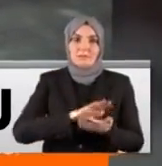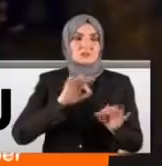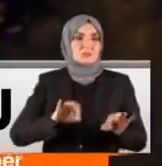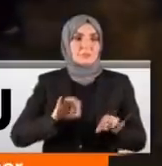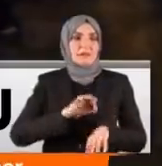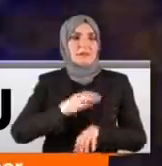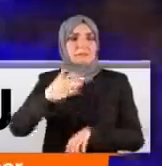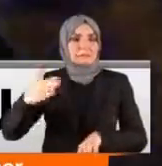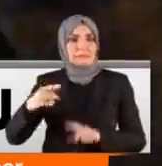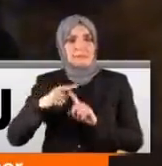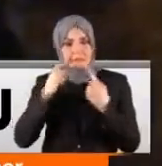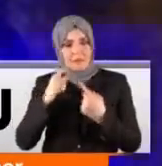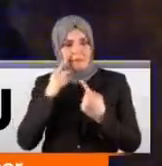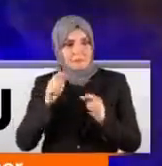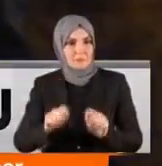tedavi altında